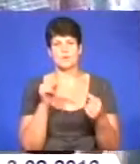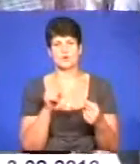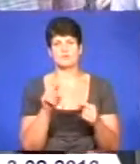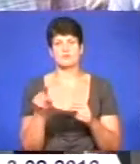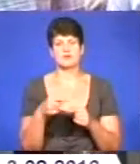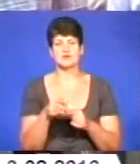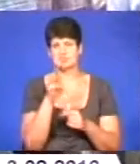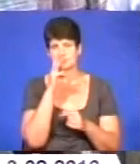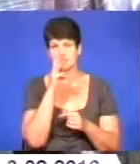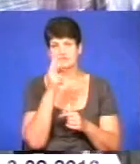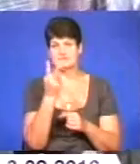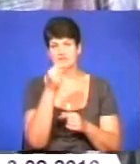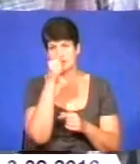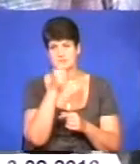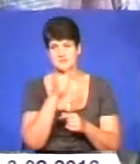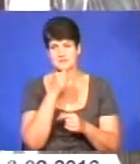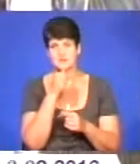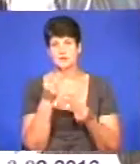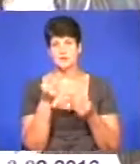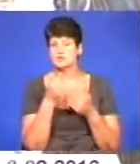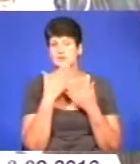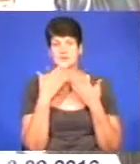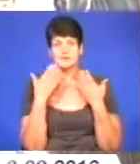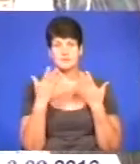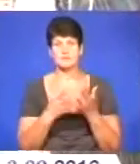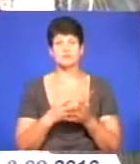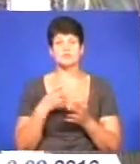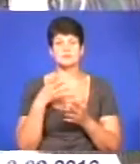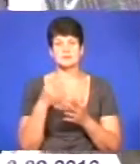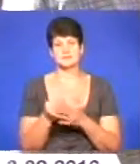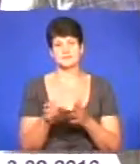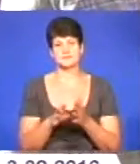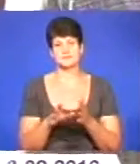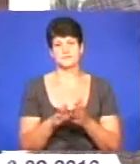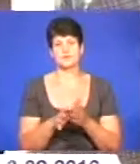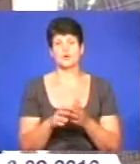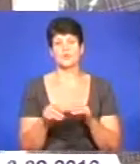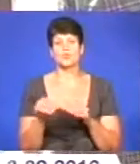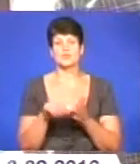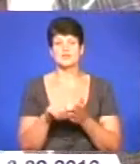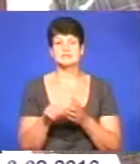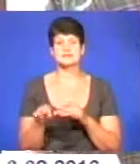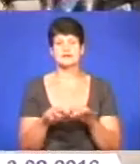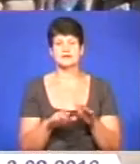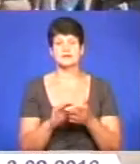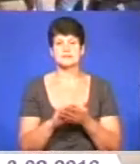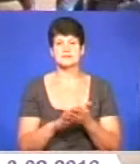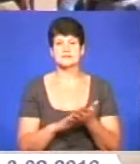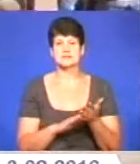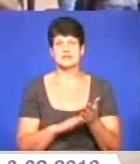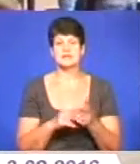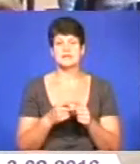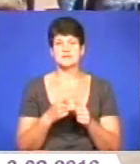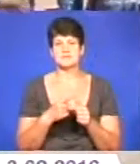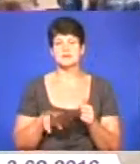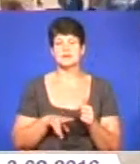2 місяці. Директор підприємства каже, грошей нема, бо сплатили за енергоносії. Учасники акції написали заяву на ім'я директора з